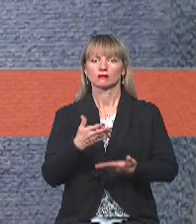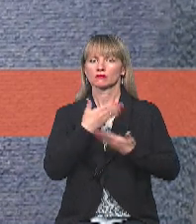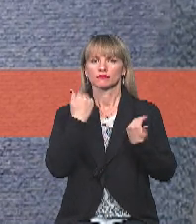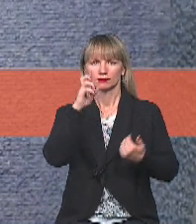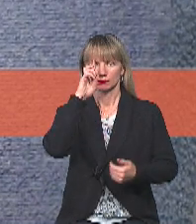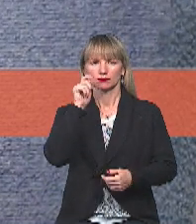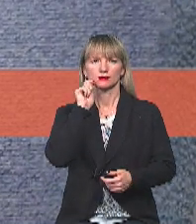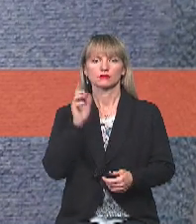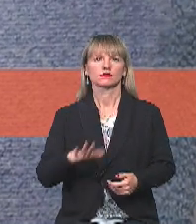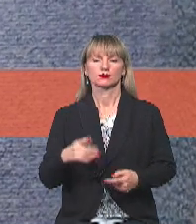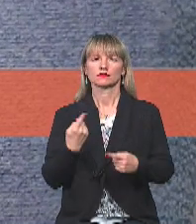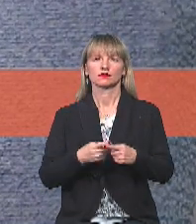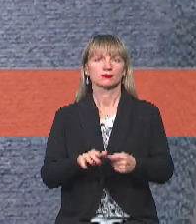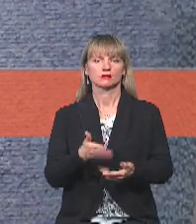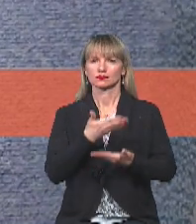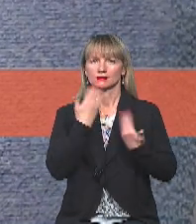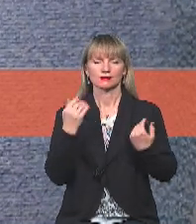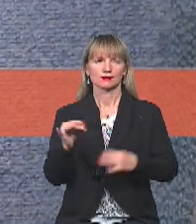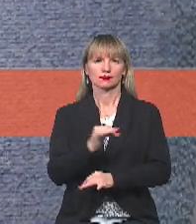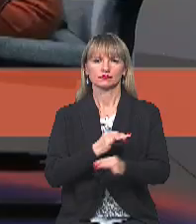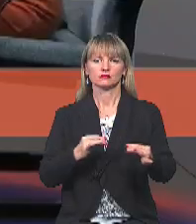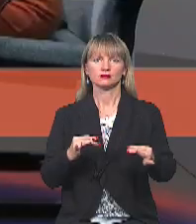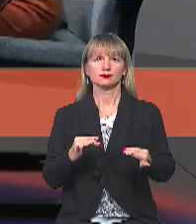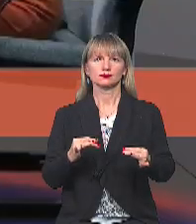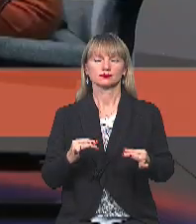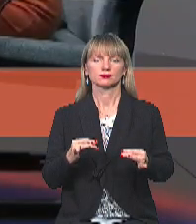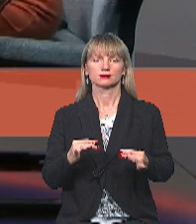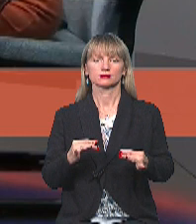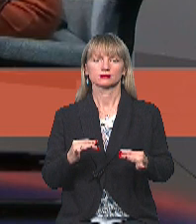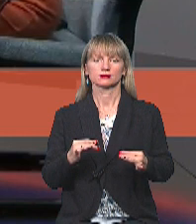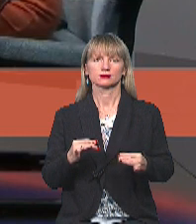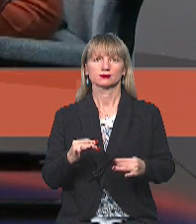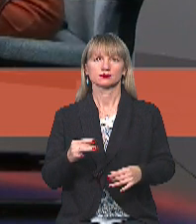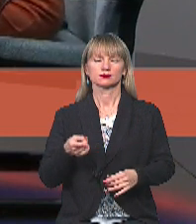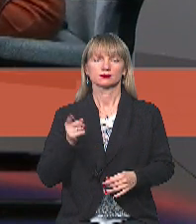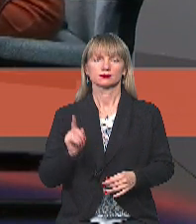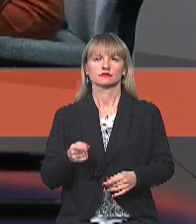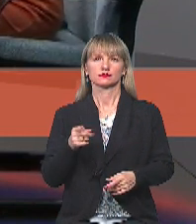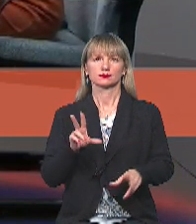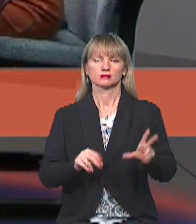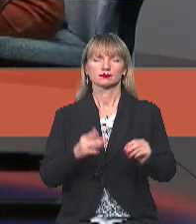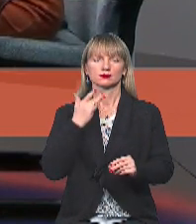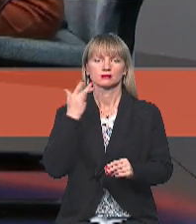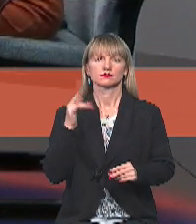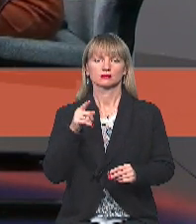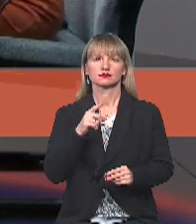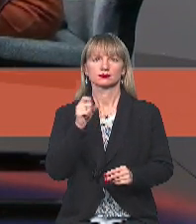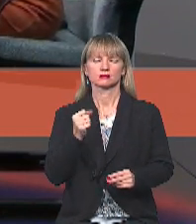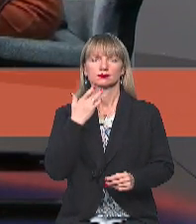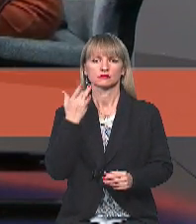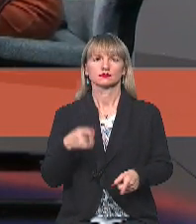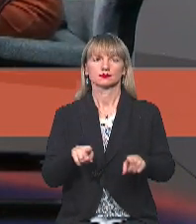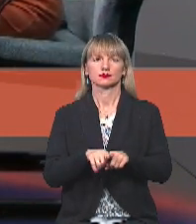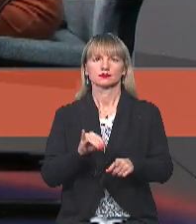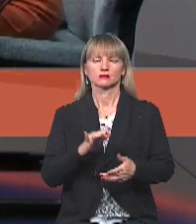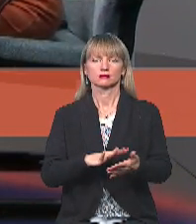державності України. Це не обговорювалося. Ой, насправді він залишався політичним. Він же за політику так і так.